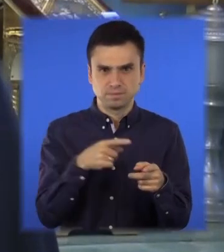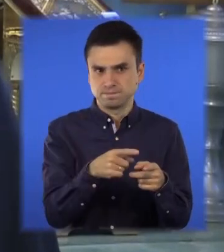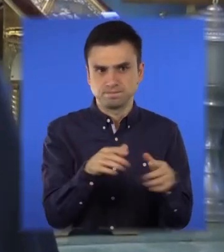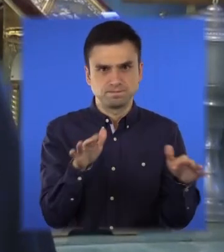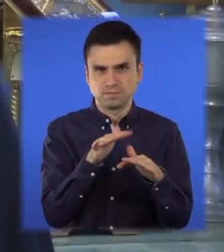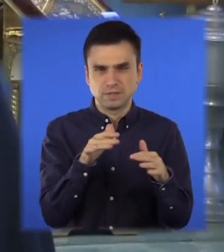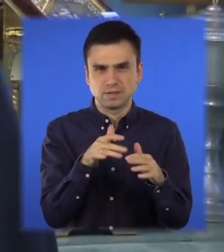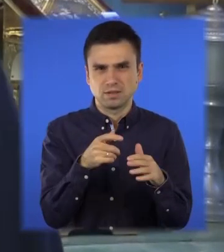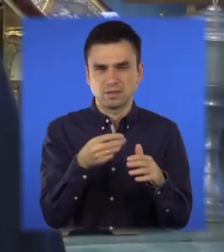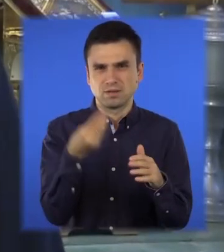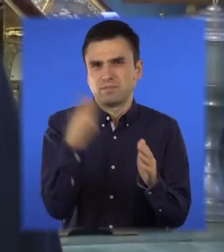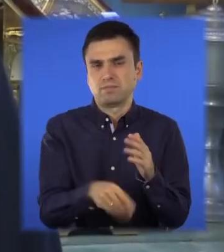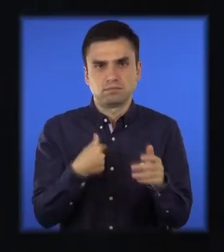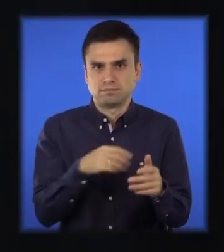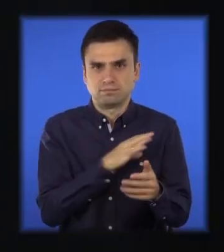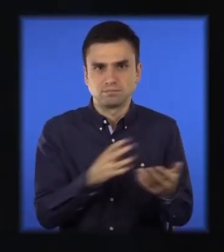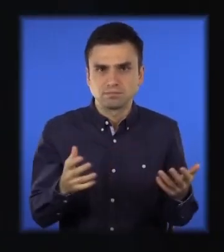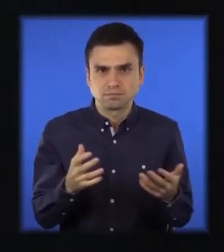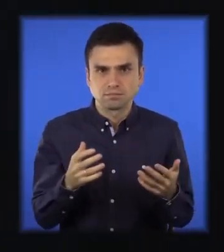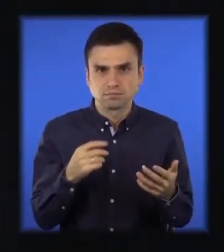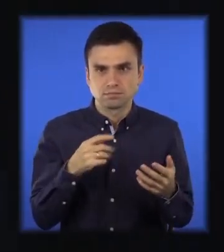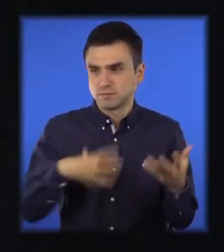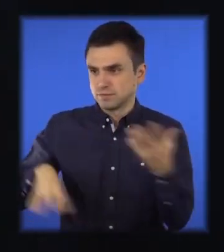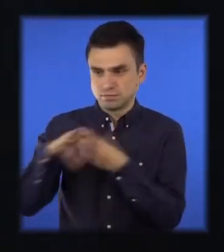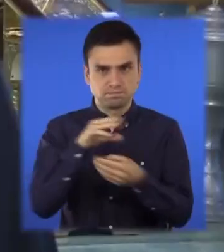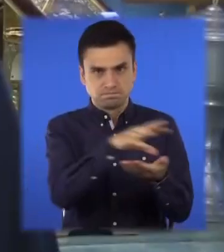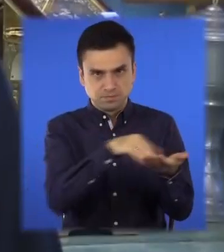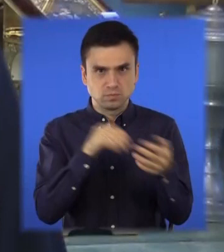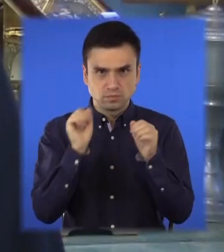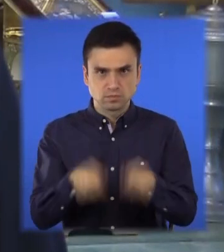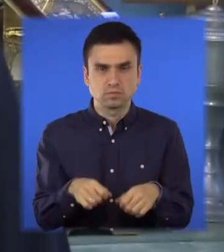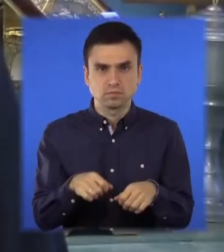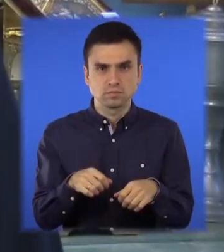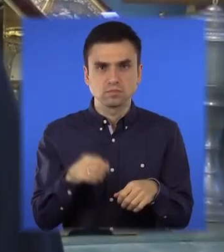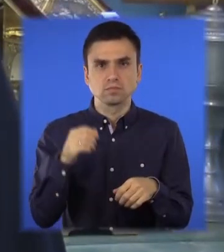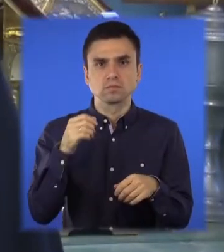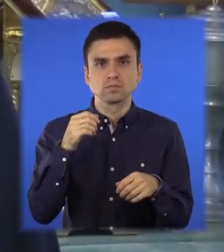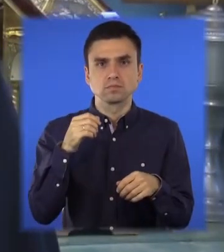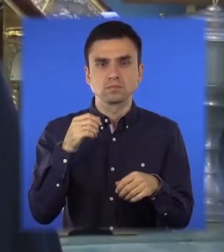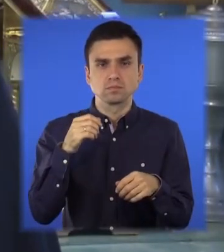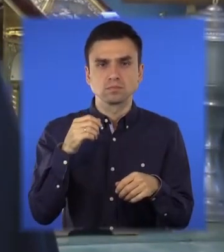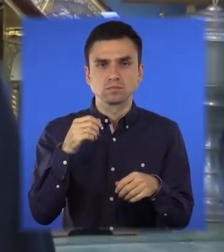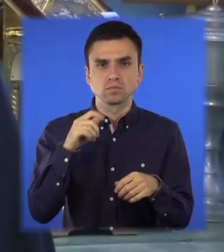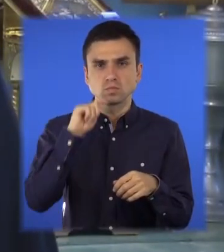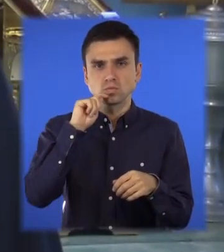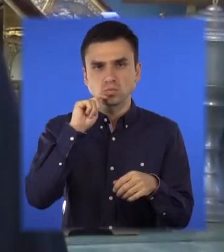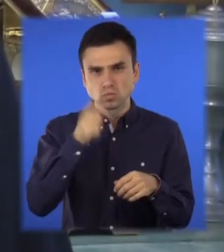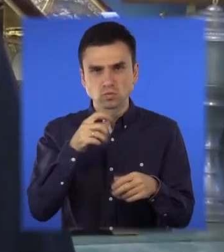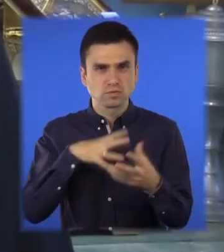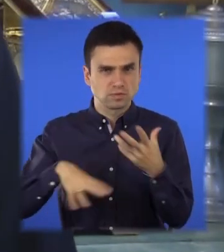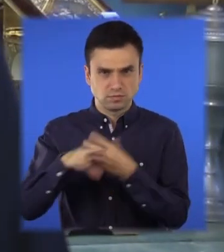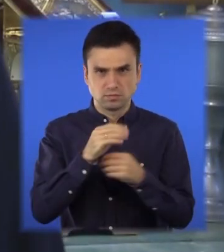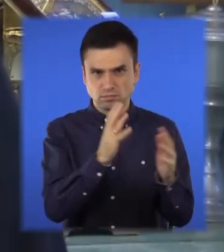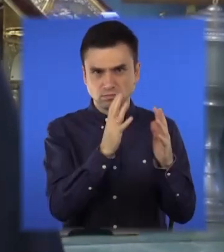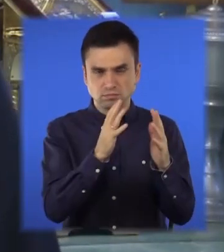по-перше, став прикладом для всіх нас. Ось також велике значення для нашої України, Київської Русі, є